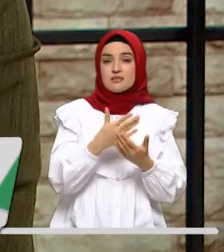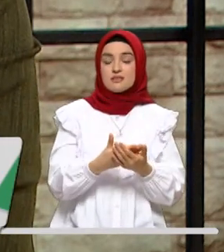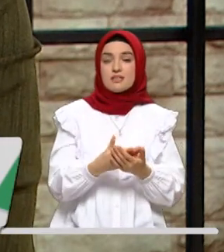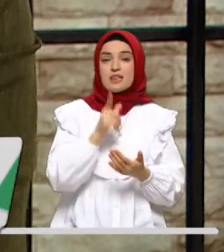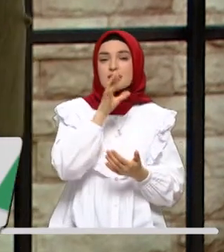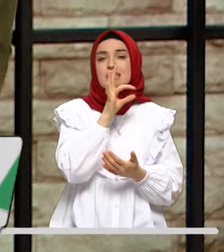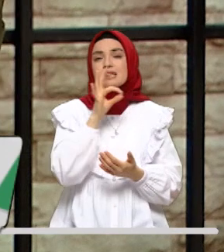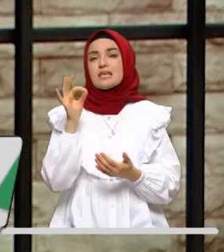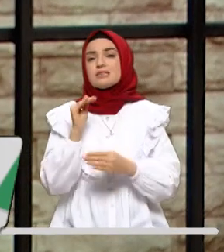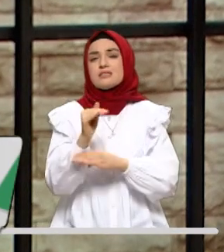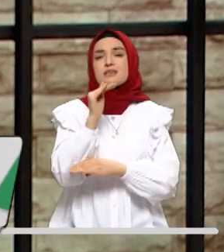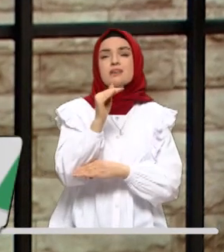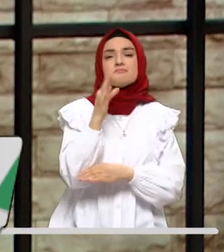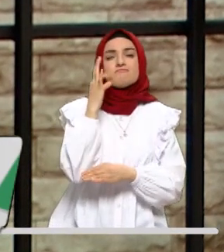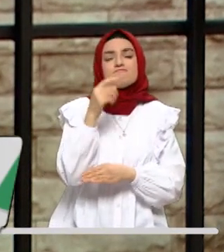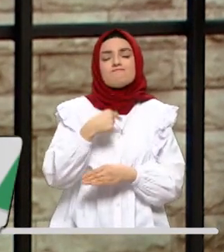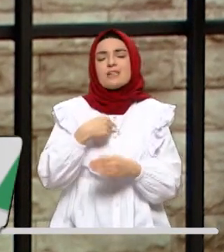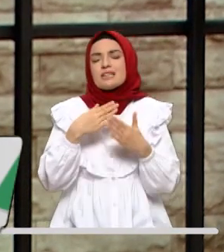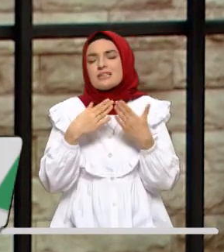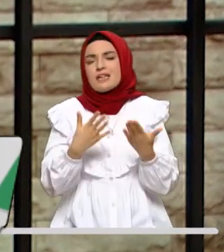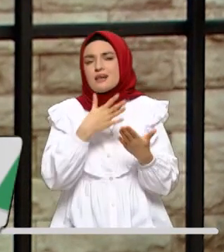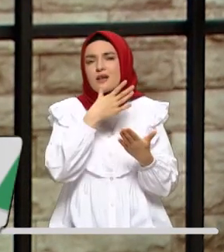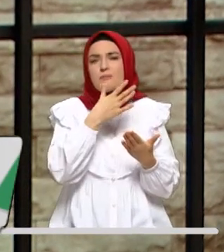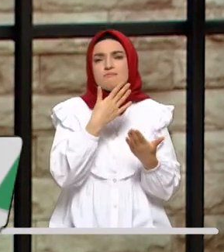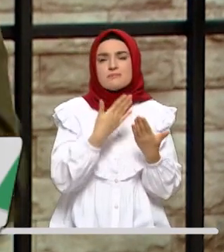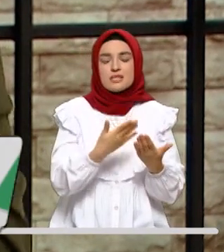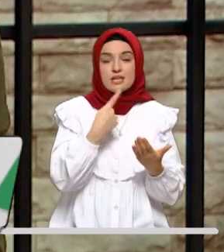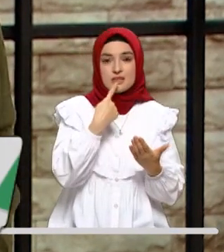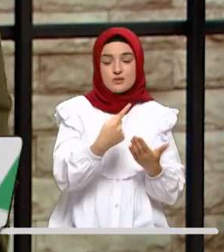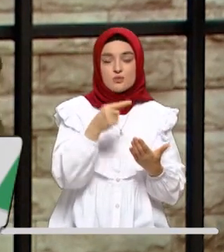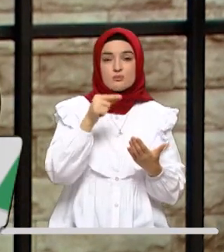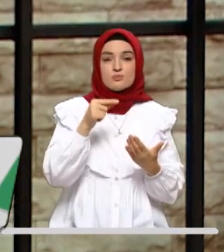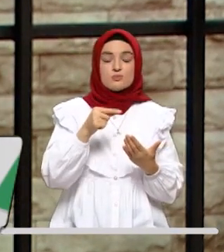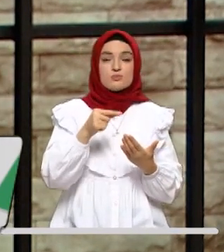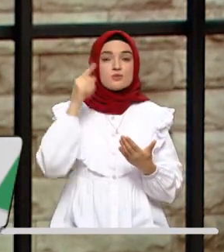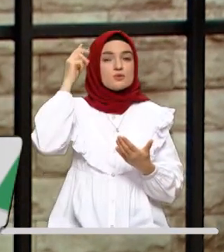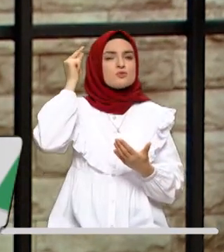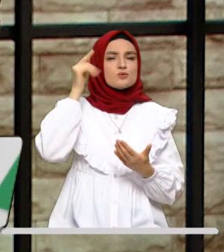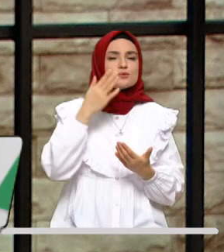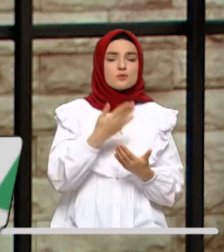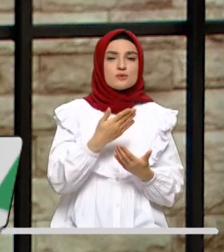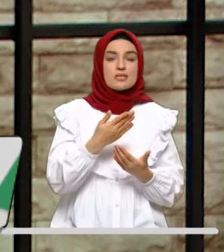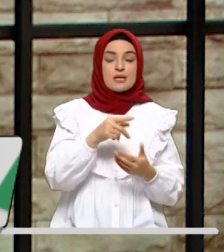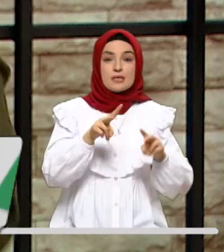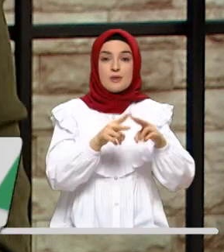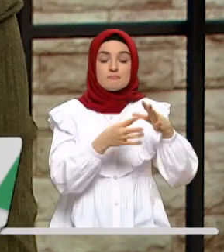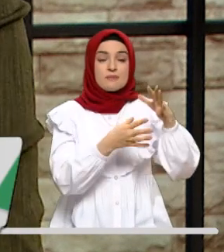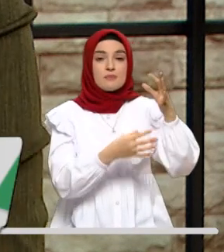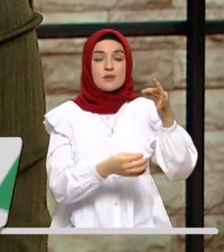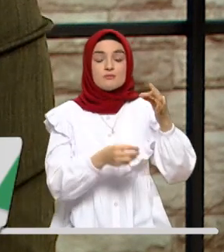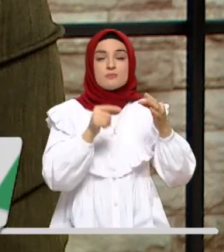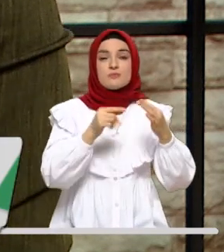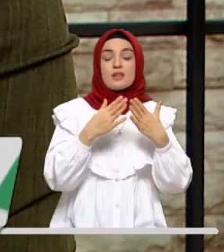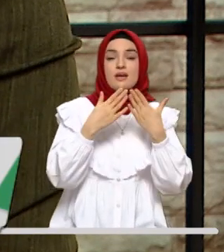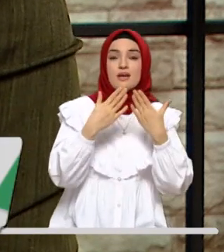sessiz yaşadım, kim beni nereden bilecek? Bunu isabet ettiremedi, bunu tutturamadı. Ey Mehmet Akif, ey merhum Akif,